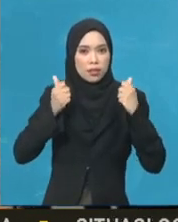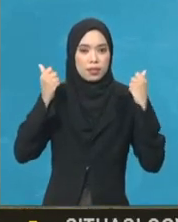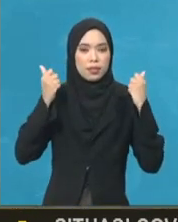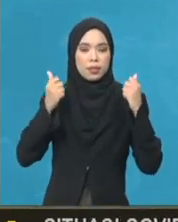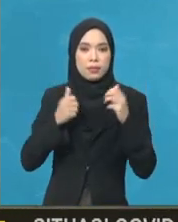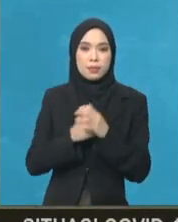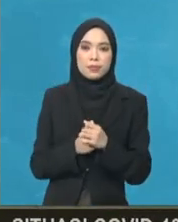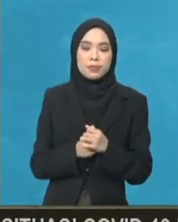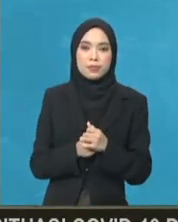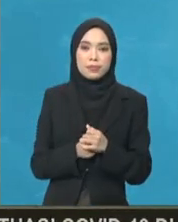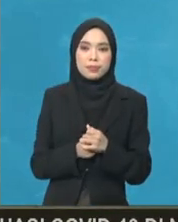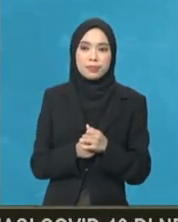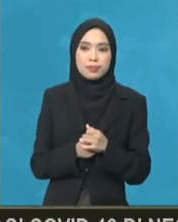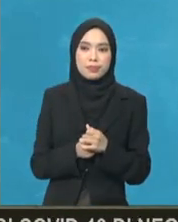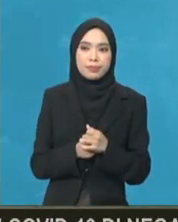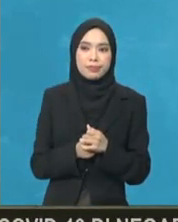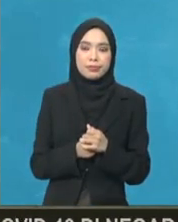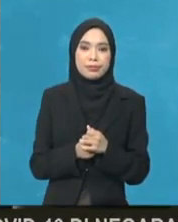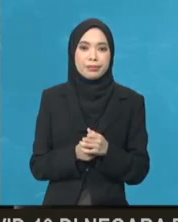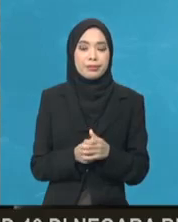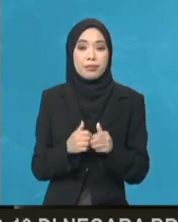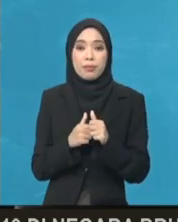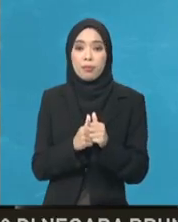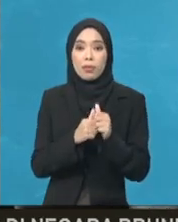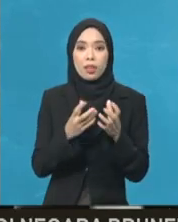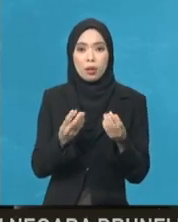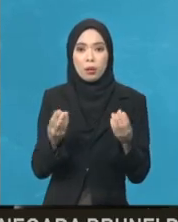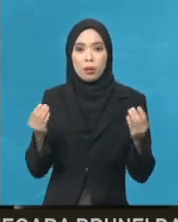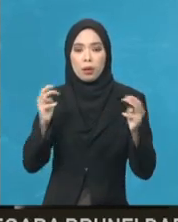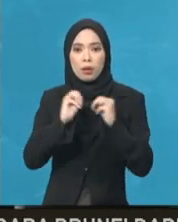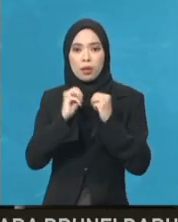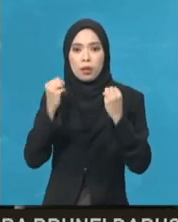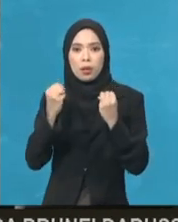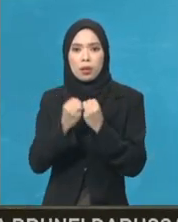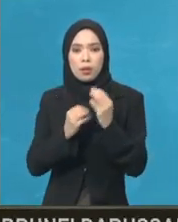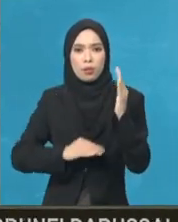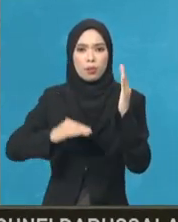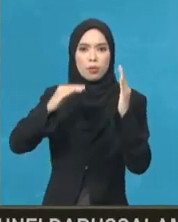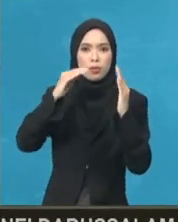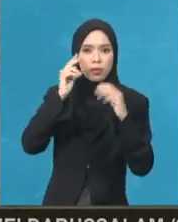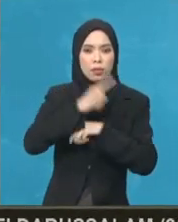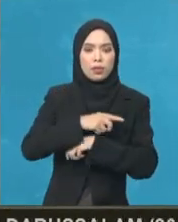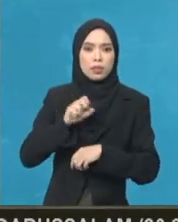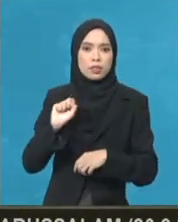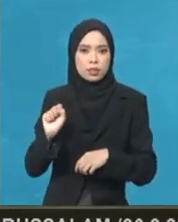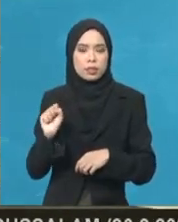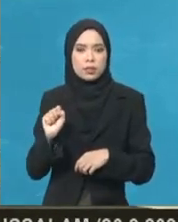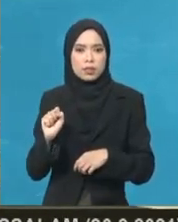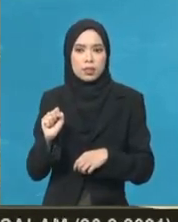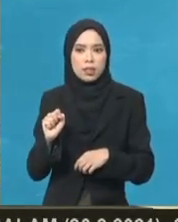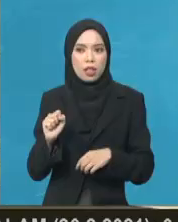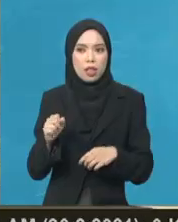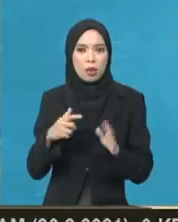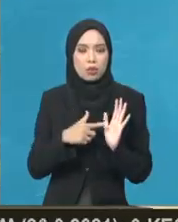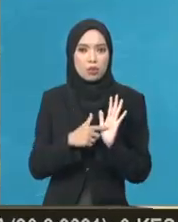chain penglibatan pelbagai masyarakat pada kemuncak sambutan Selasa ini seterunya menterjemahkan